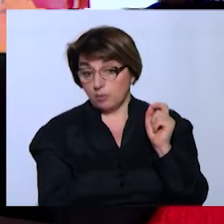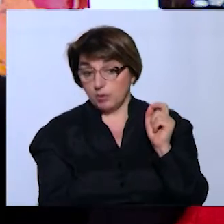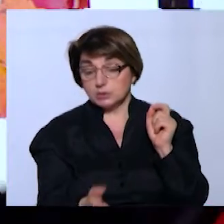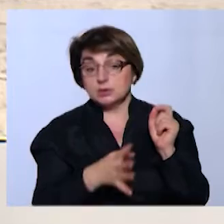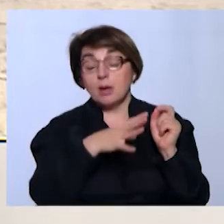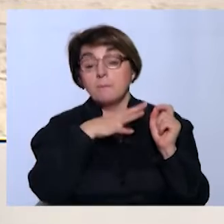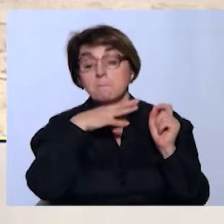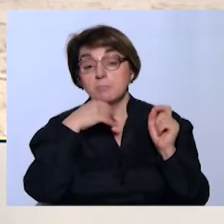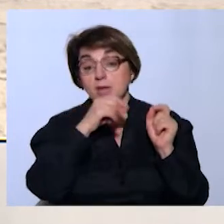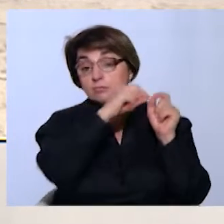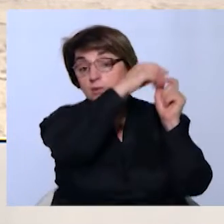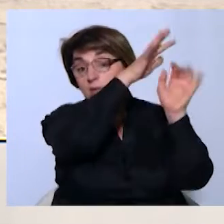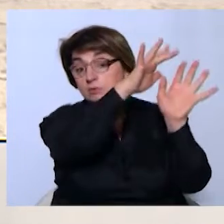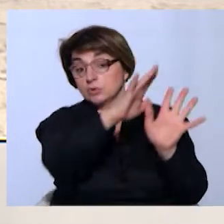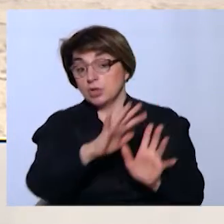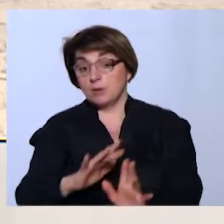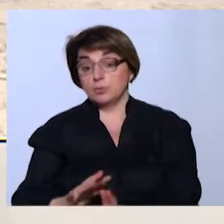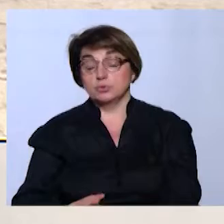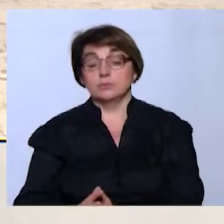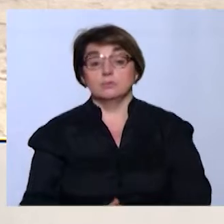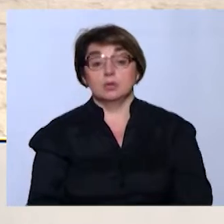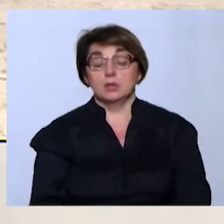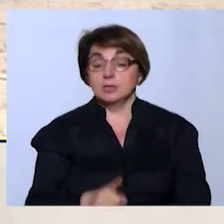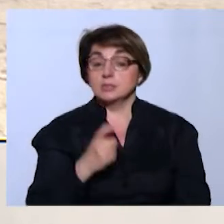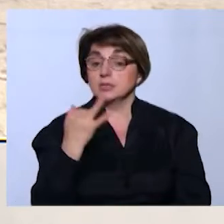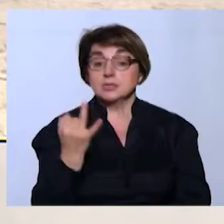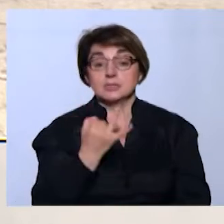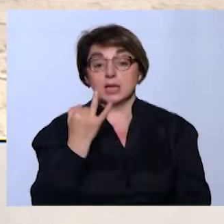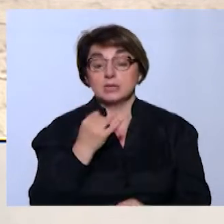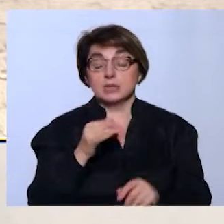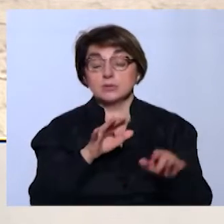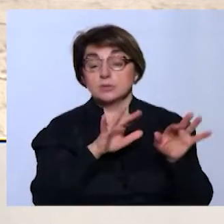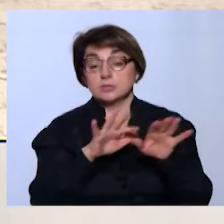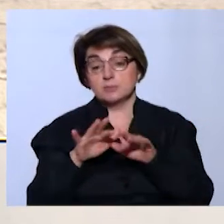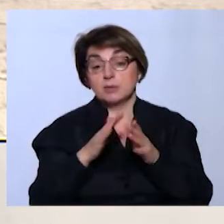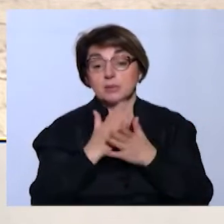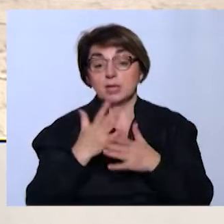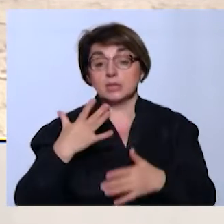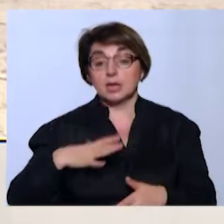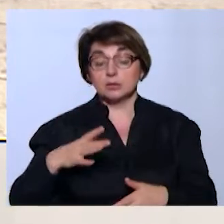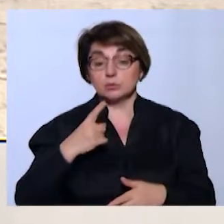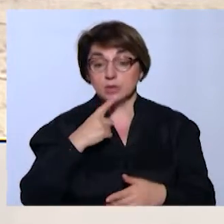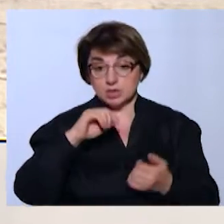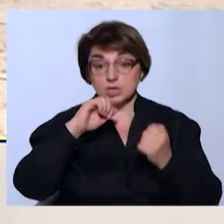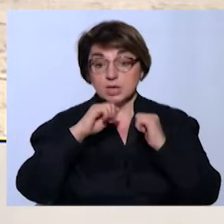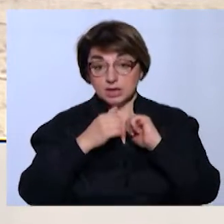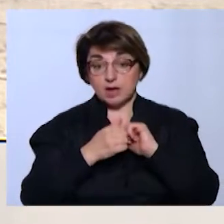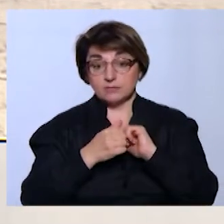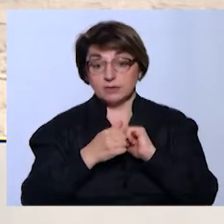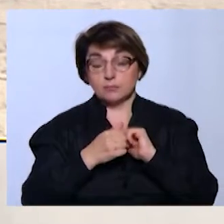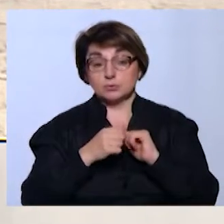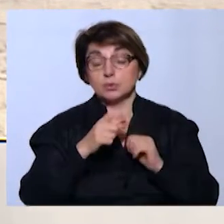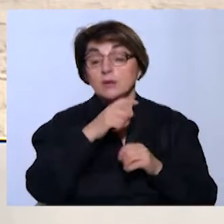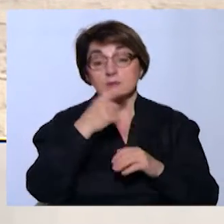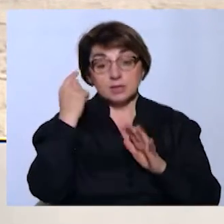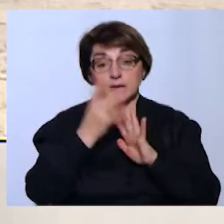ჩამოცვივდნენ. აი ასე შეიცვალა. აი ესეთი საინტერესო ზმნები გვაქვს ქართულ ენაში. გავიგეთ ტექსტი კარგად?